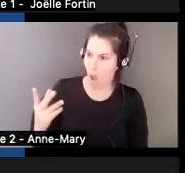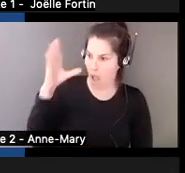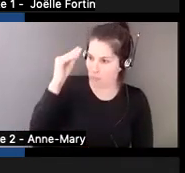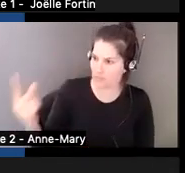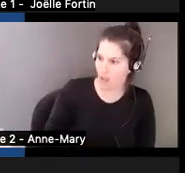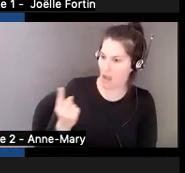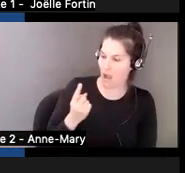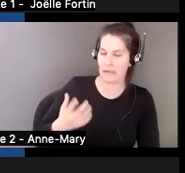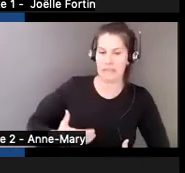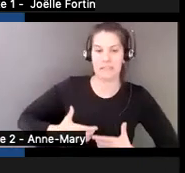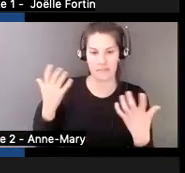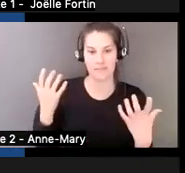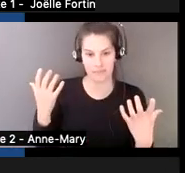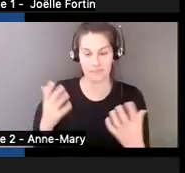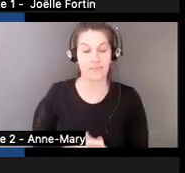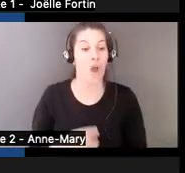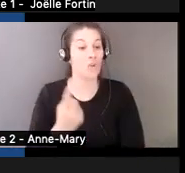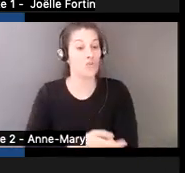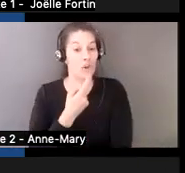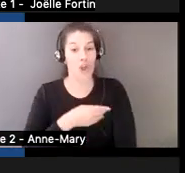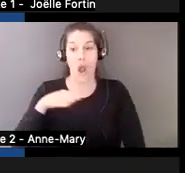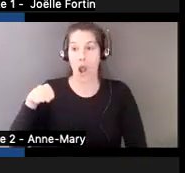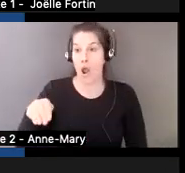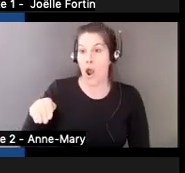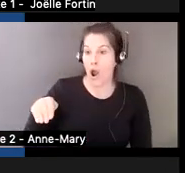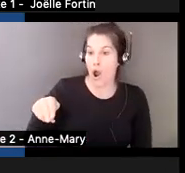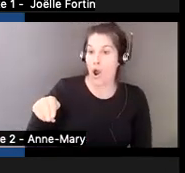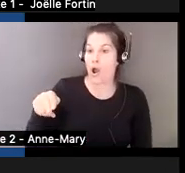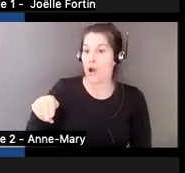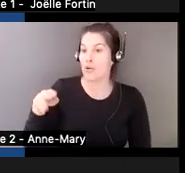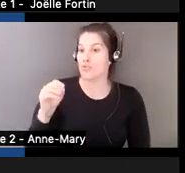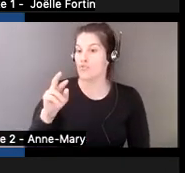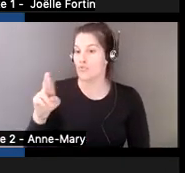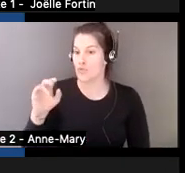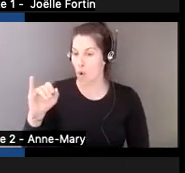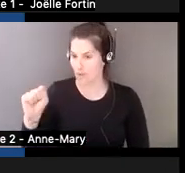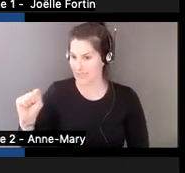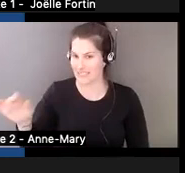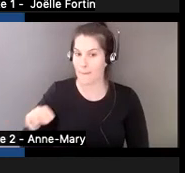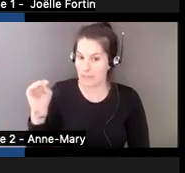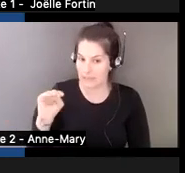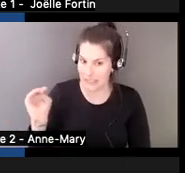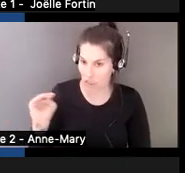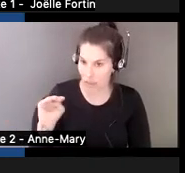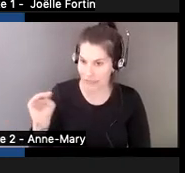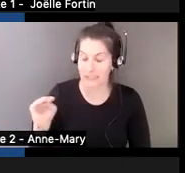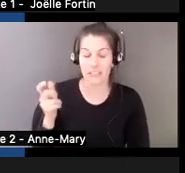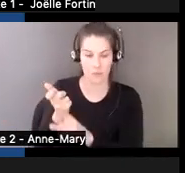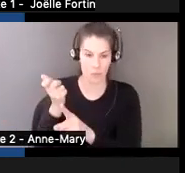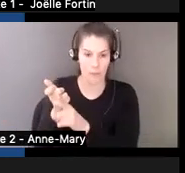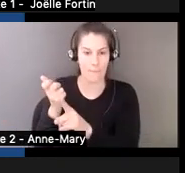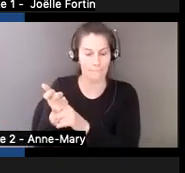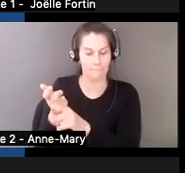Dr. Marie Montessori, qui est derrière l'origine de la méthode Montessori pour les enfants,